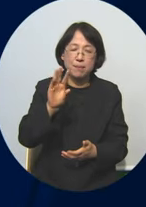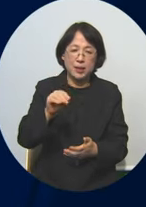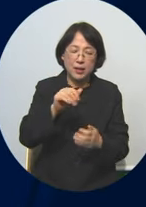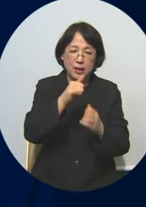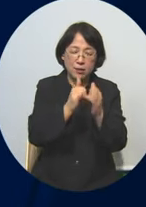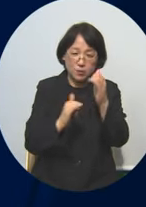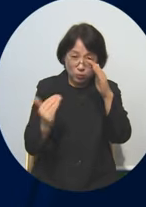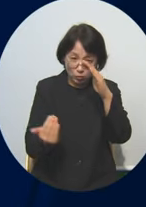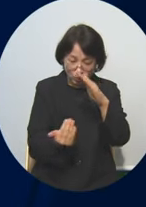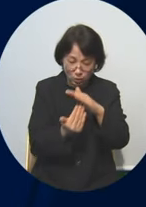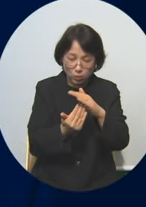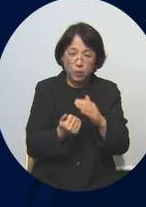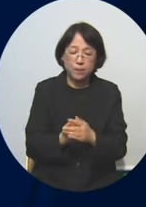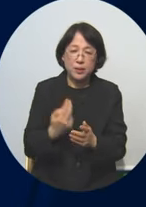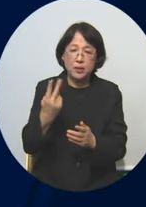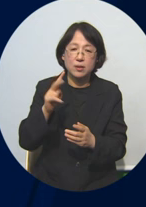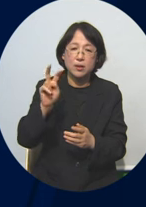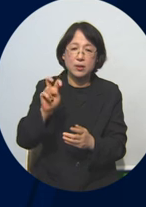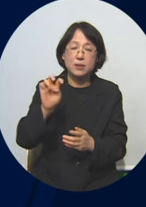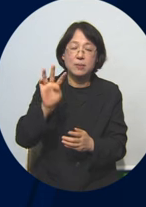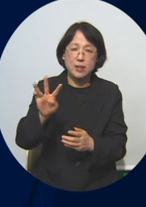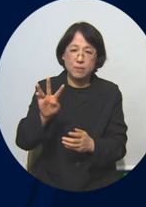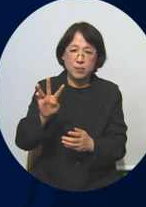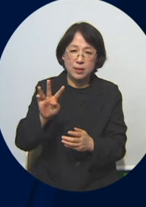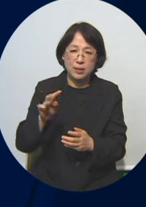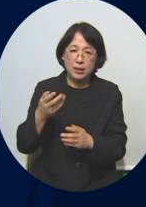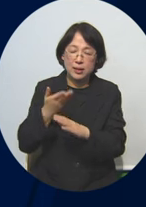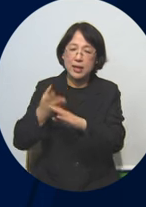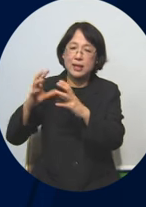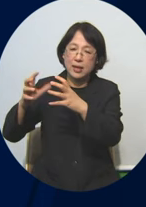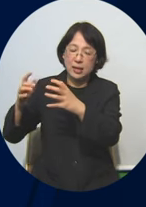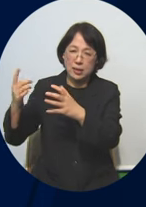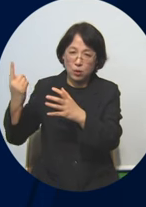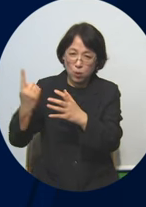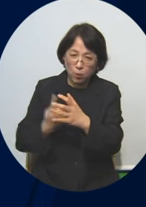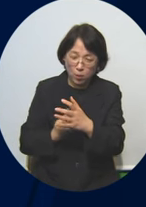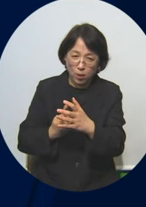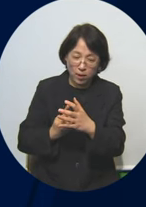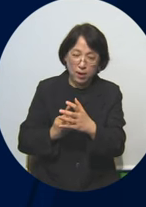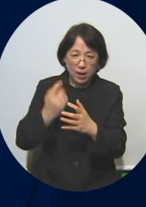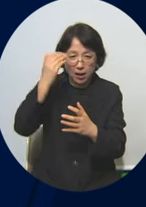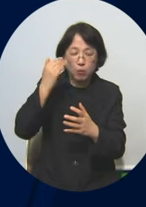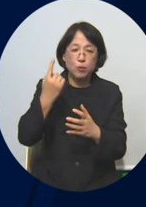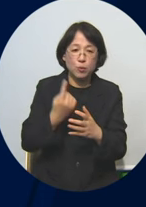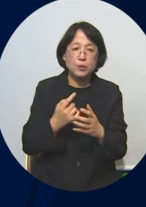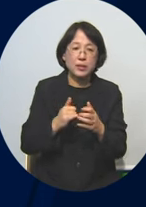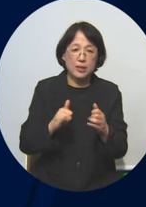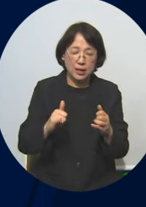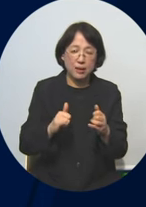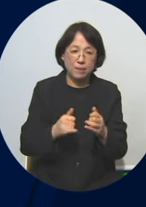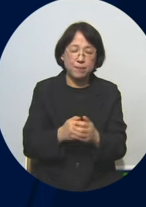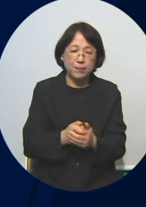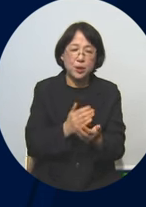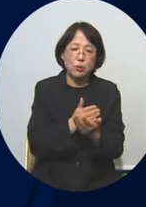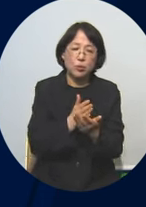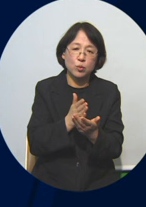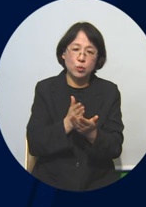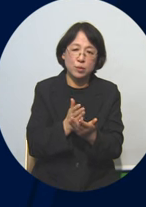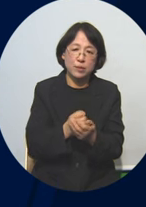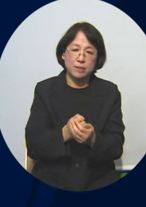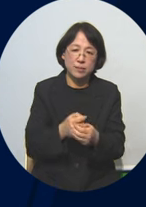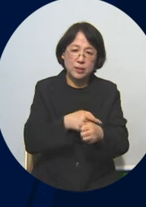통계청이 발표한 2023년 이민자 체류 실태와 고용조사 결과에 따르면 체류 자격별로